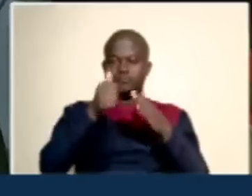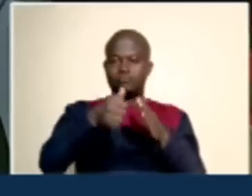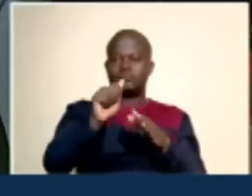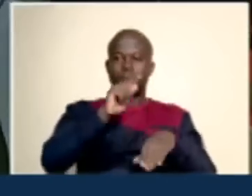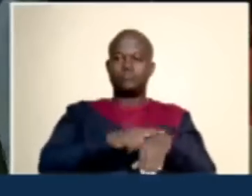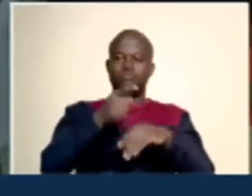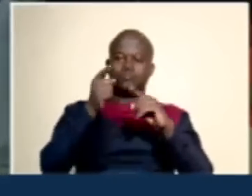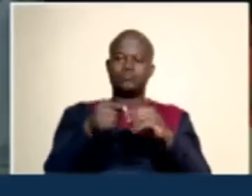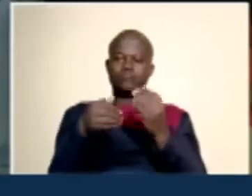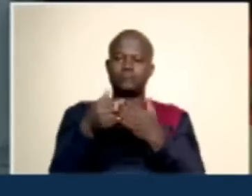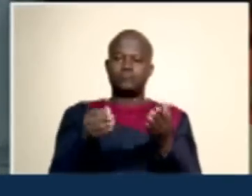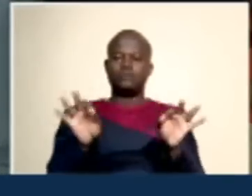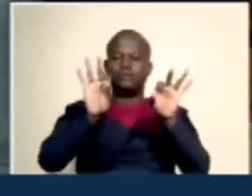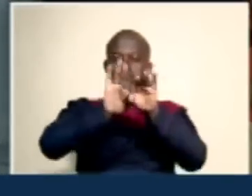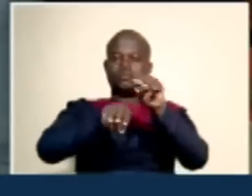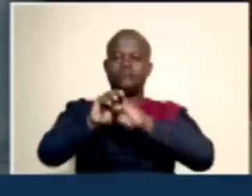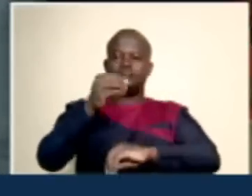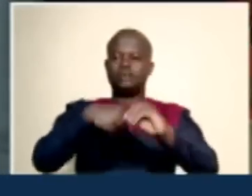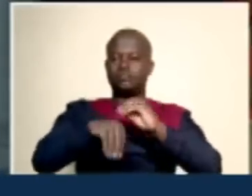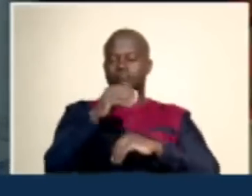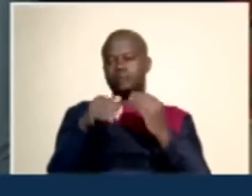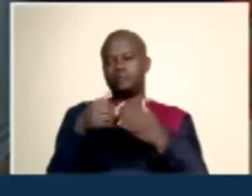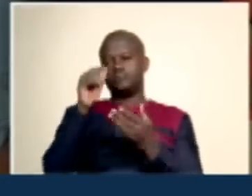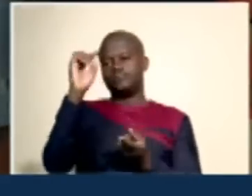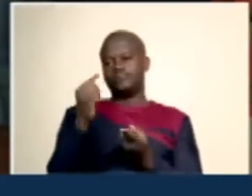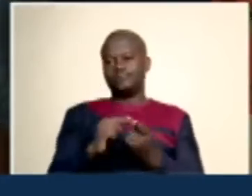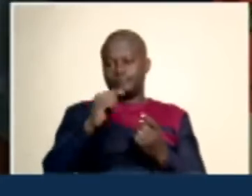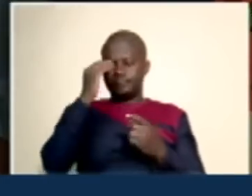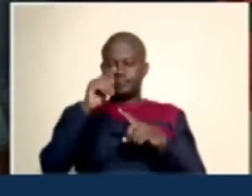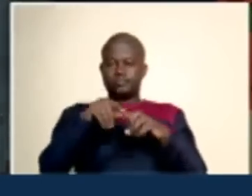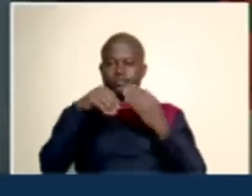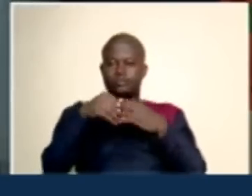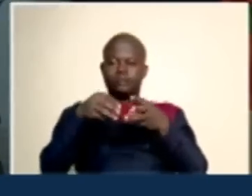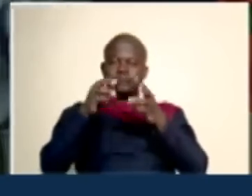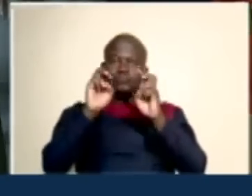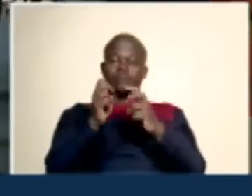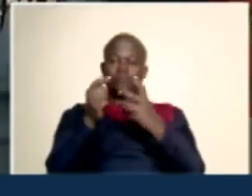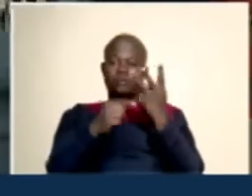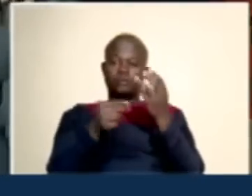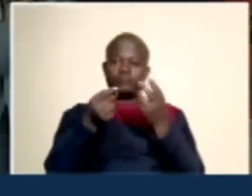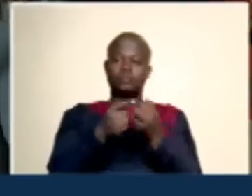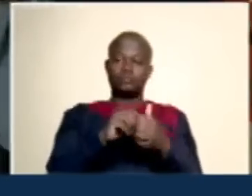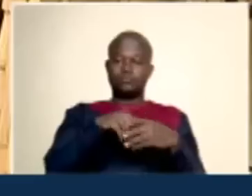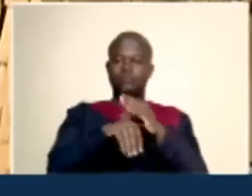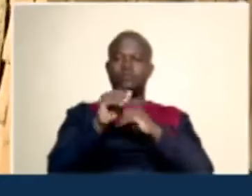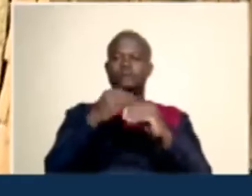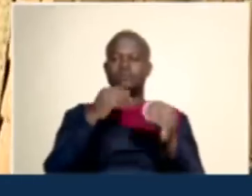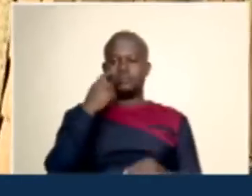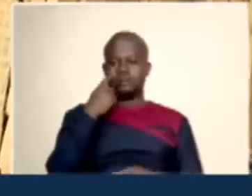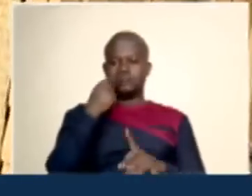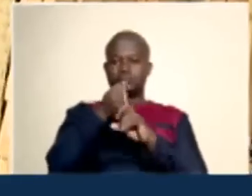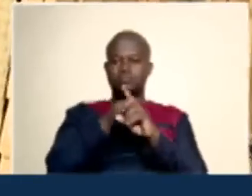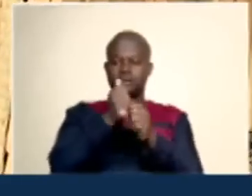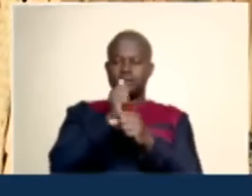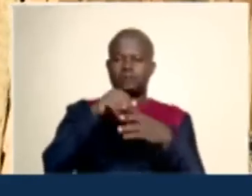yajya asanga igiciro twagurishirizagaho cyagabanutse bitewe n'uko ibyo byose byabarwaga mu gicuruzwa. Umuvugizi